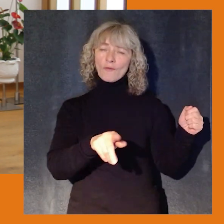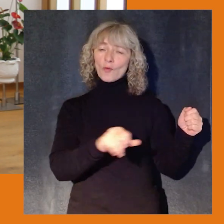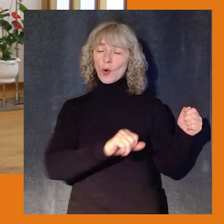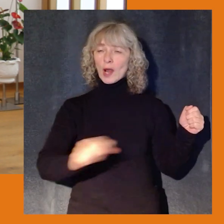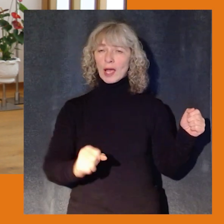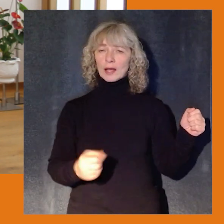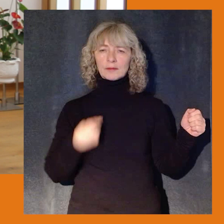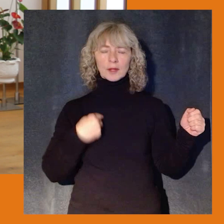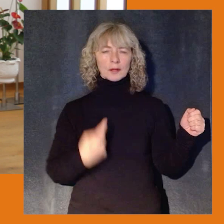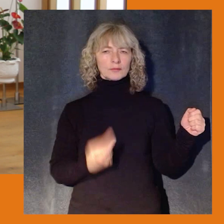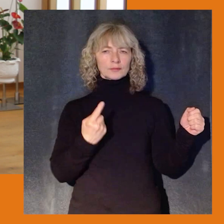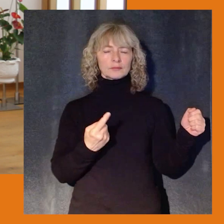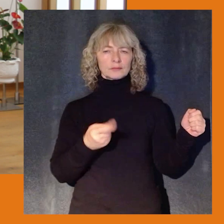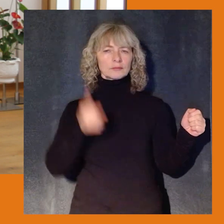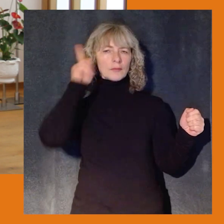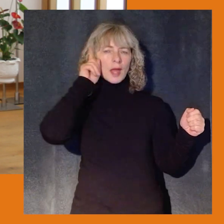Mobiltelefon.